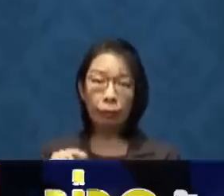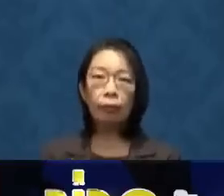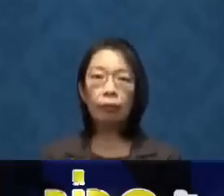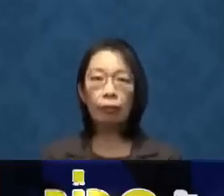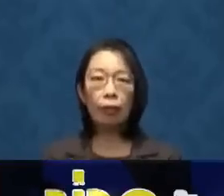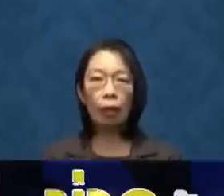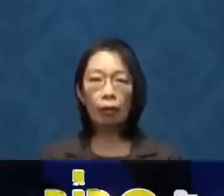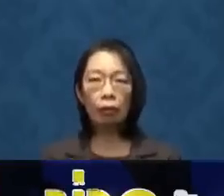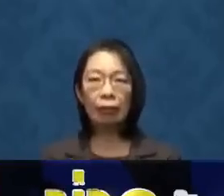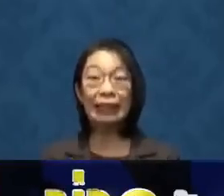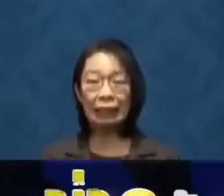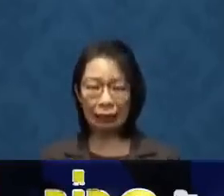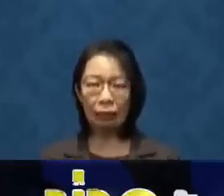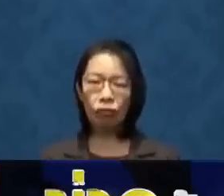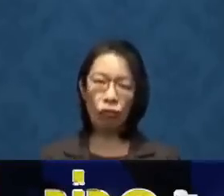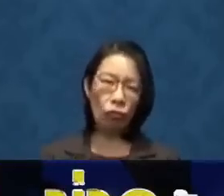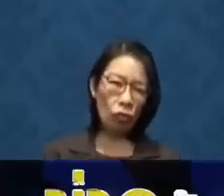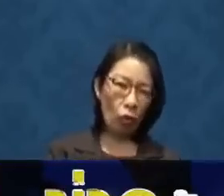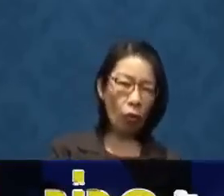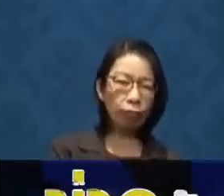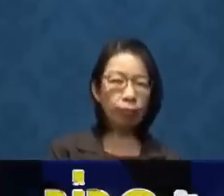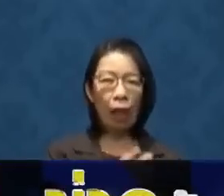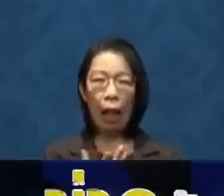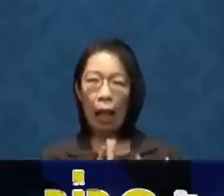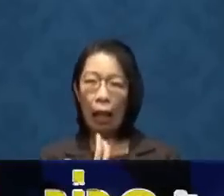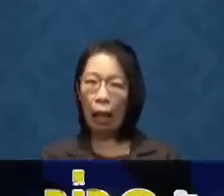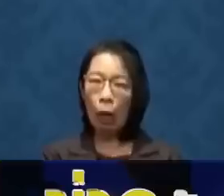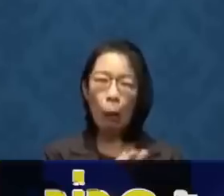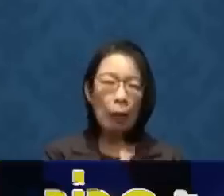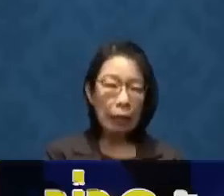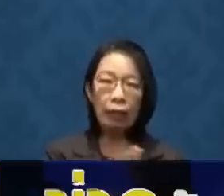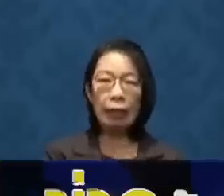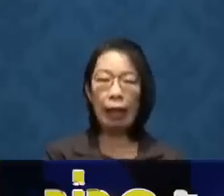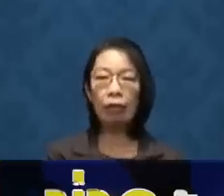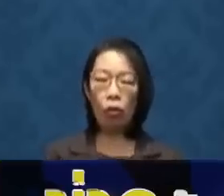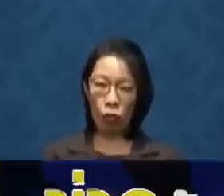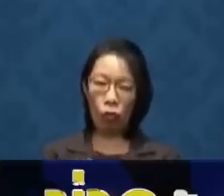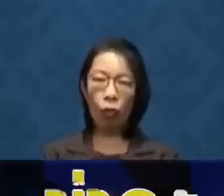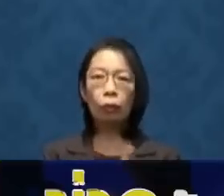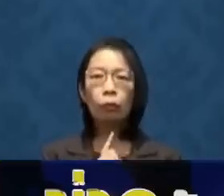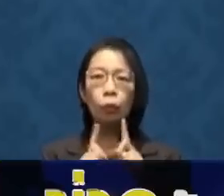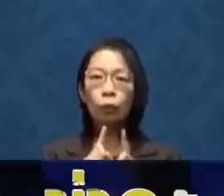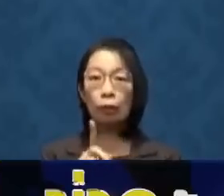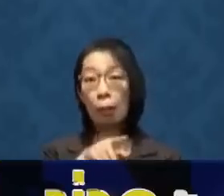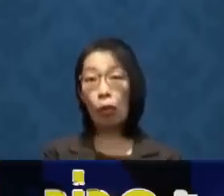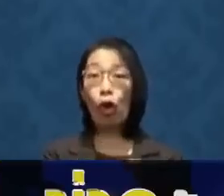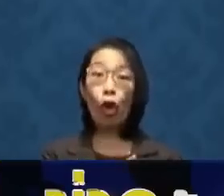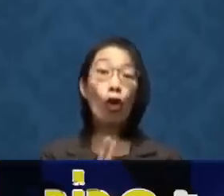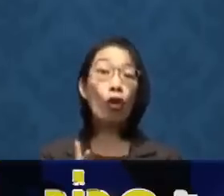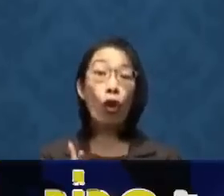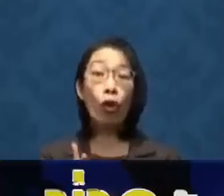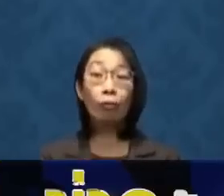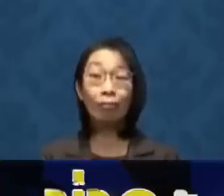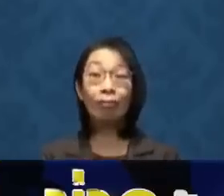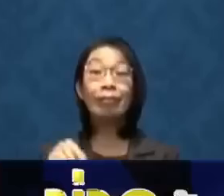การยื่นครั้งนี้แปลเจตนาอื่นไม่ได้นอกจากการใช้กลไกของศาลรัฐธรรมนูญยื้อเวลาเพราะว่าศาลต้องใช้เวลาในการวินิจฉั